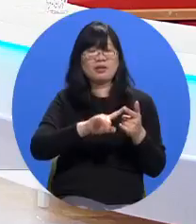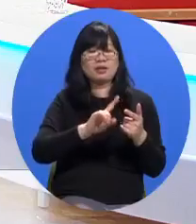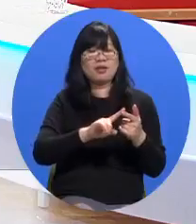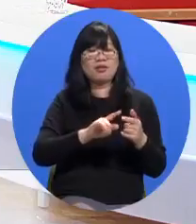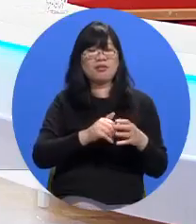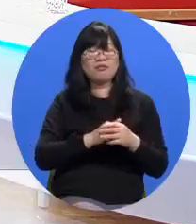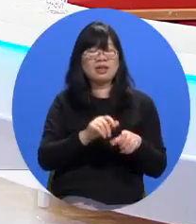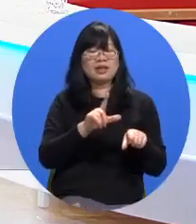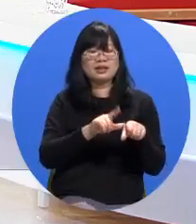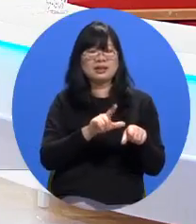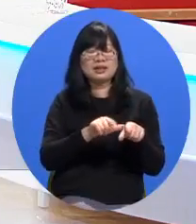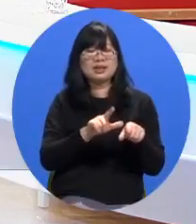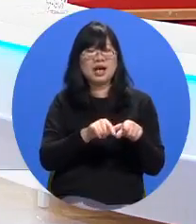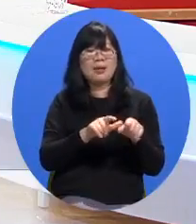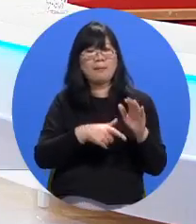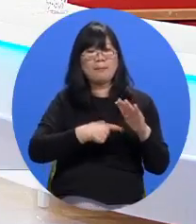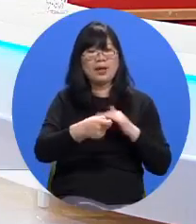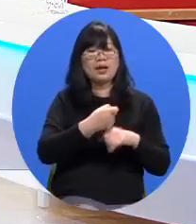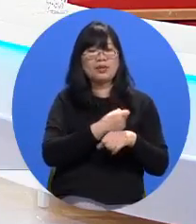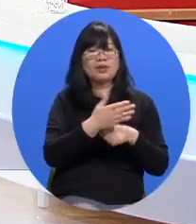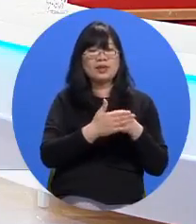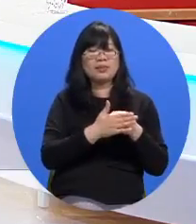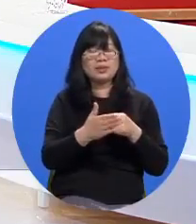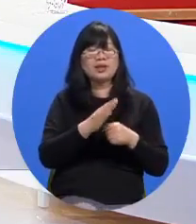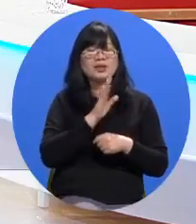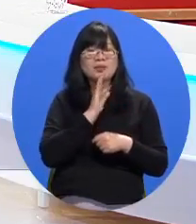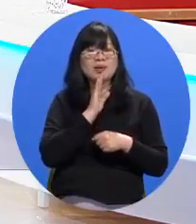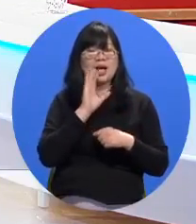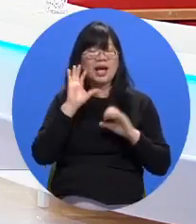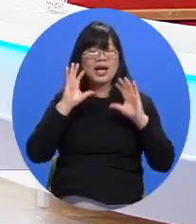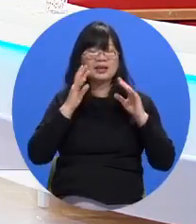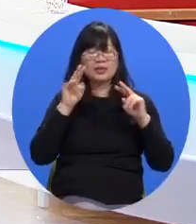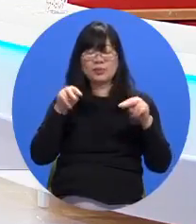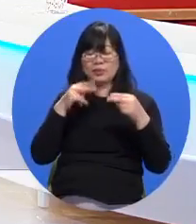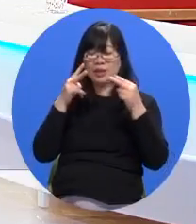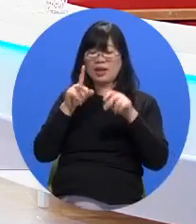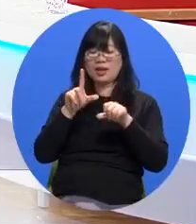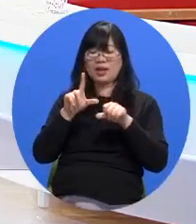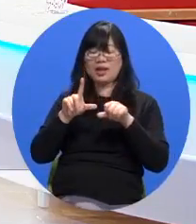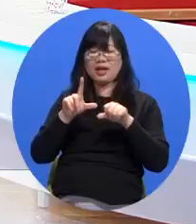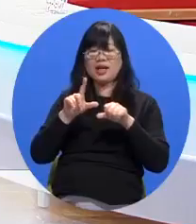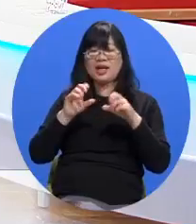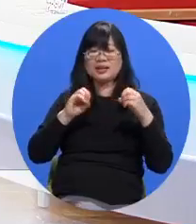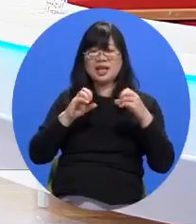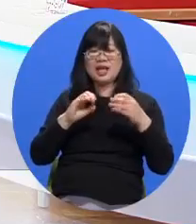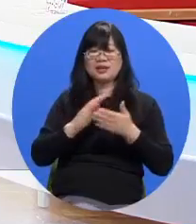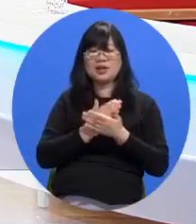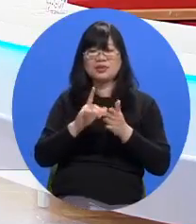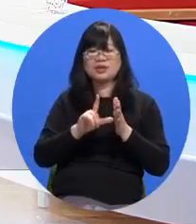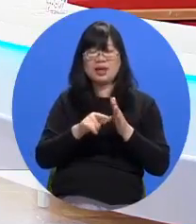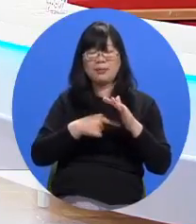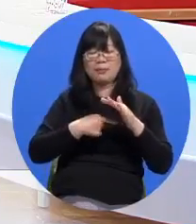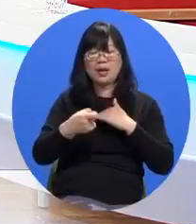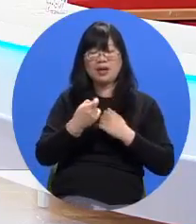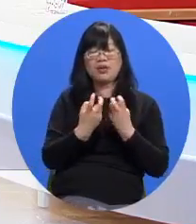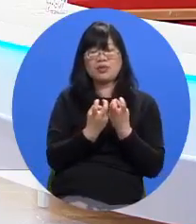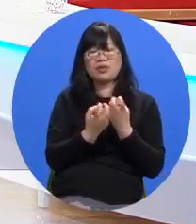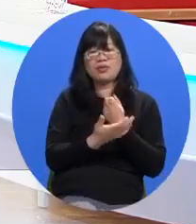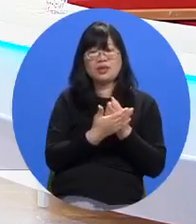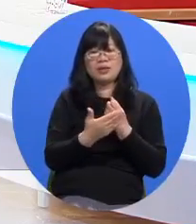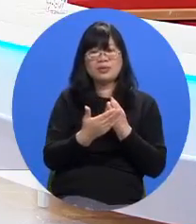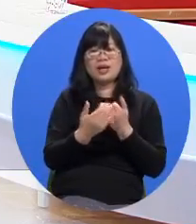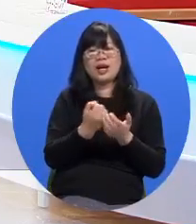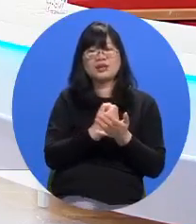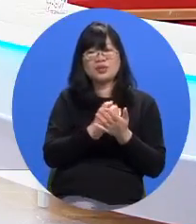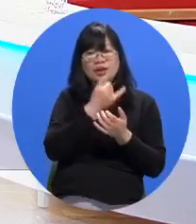어떤 시간을 뺏겨서 정작 아이들과 눈을 마주치고 이야기할 시간은 뺏기는 것은 아닌가라는 조금 아쉬운 생각이 들어서 네.